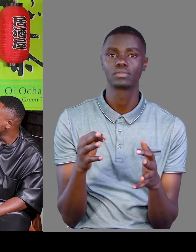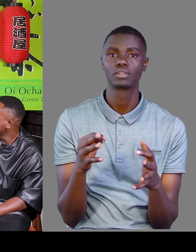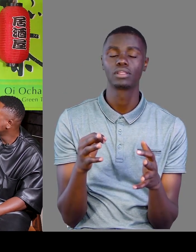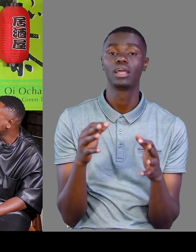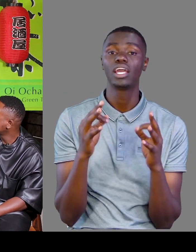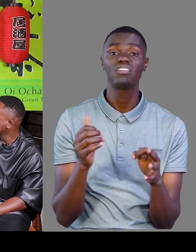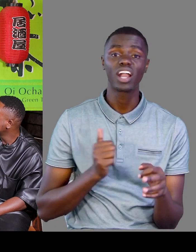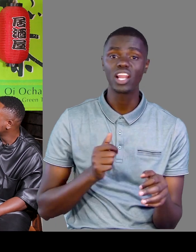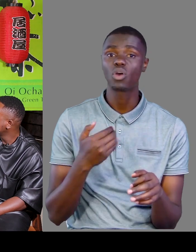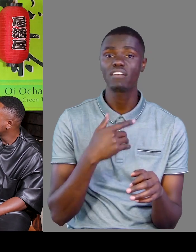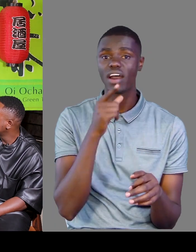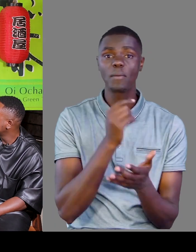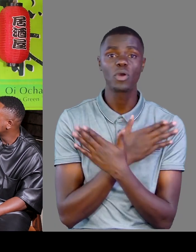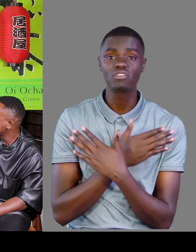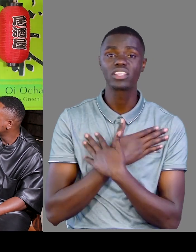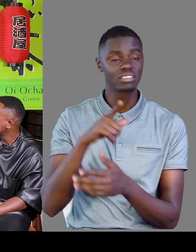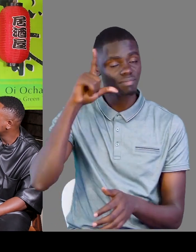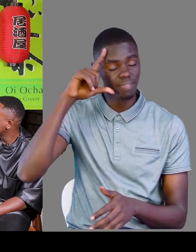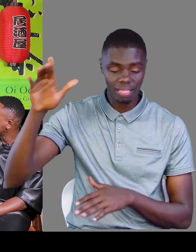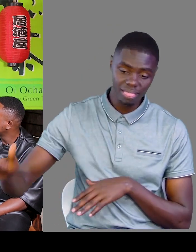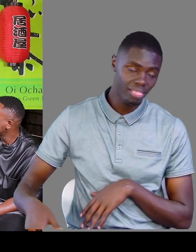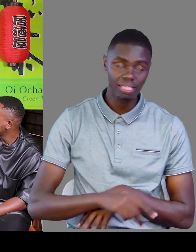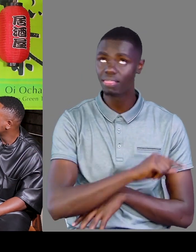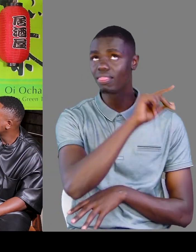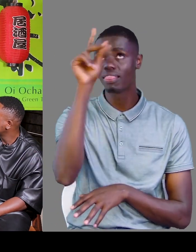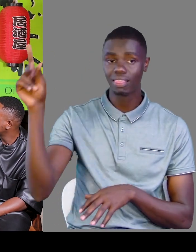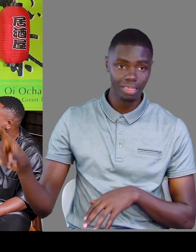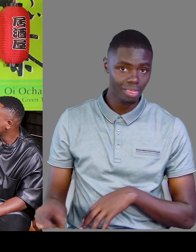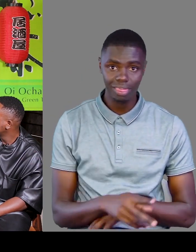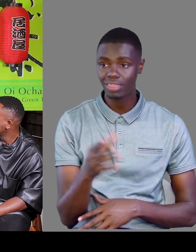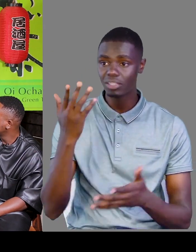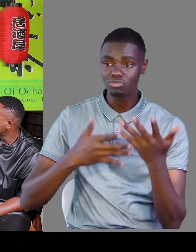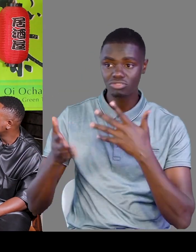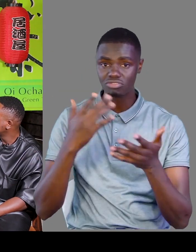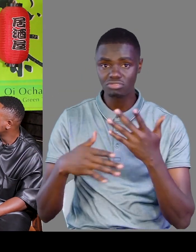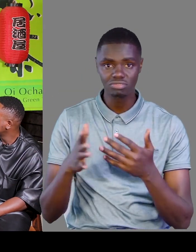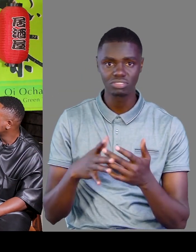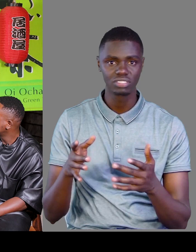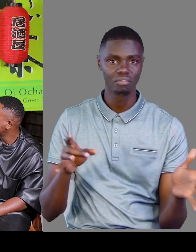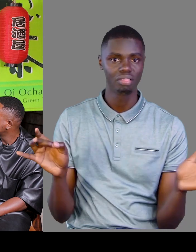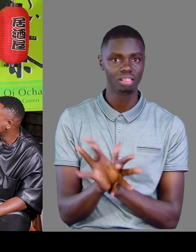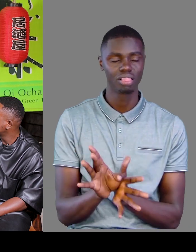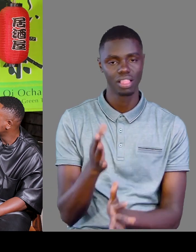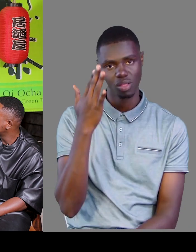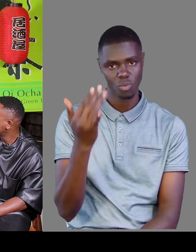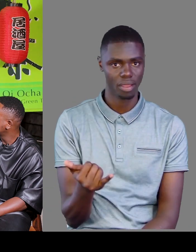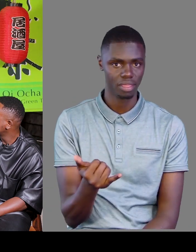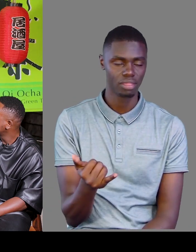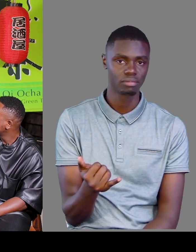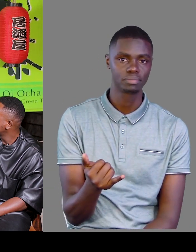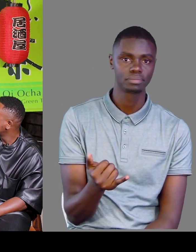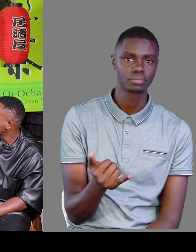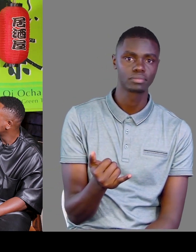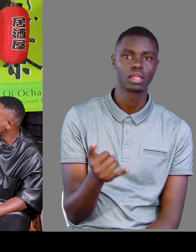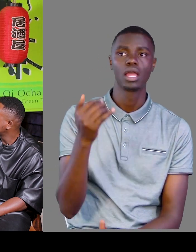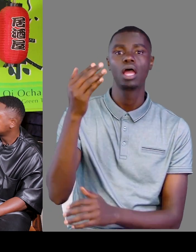day, hana ambition. Kazi yake ni kwenda tu kwa base kukaa, kupiga story na watu, we muache. Do you know why?